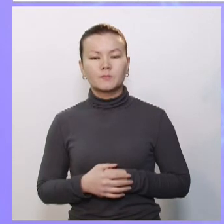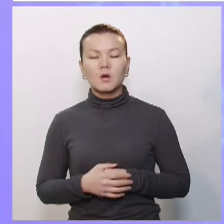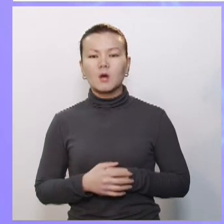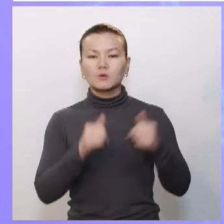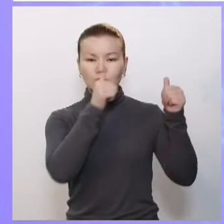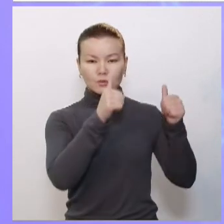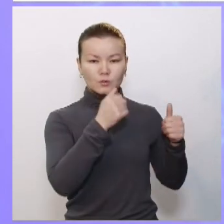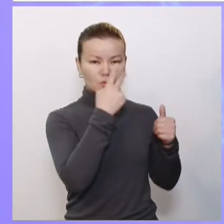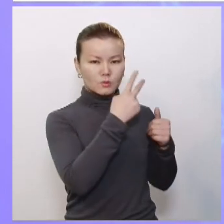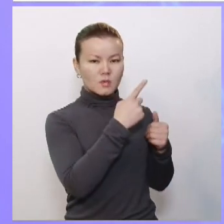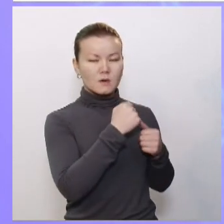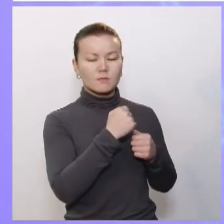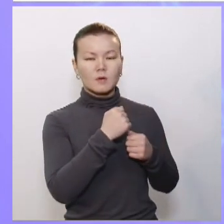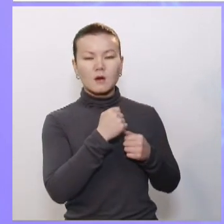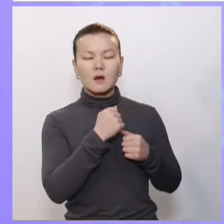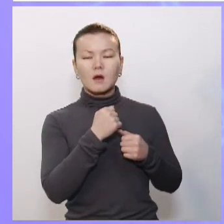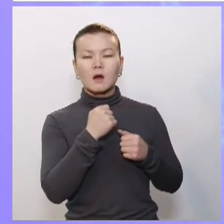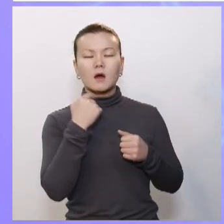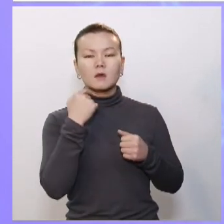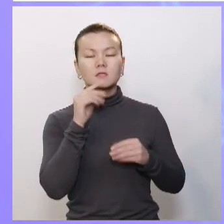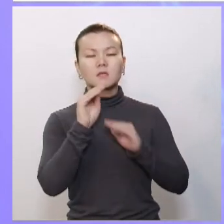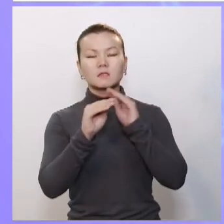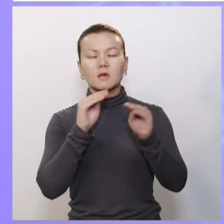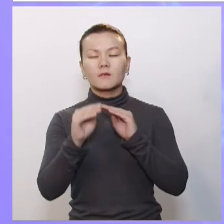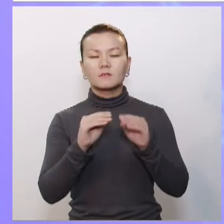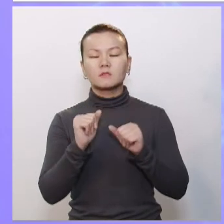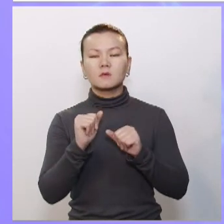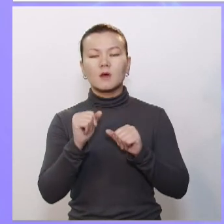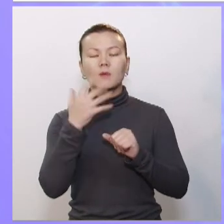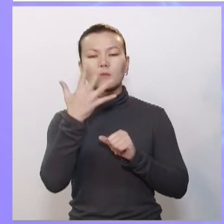Сүрөттөрдү карап, 12-5 сүйлөм түзгүлө.